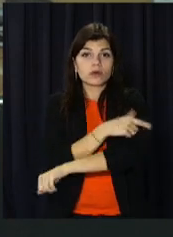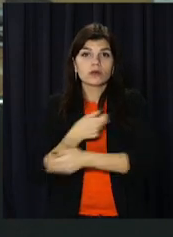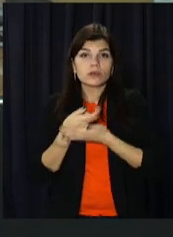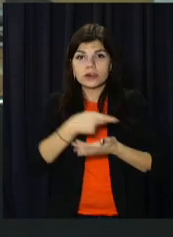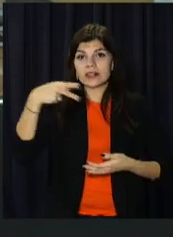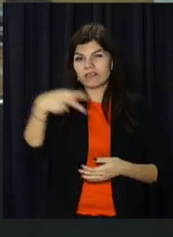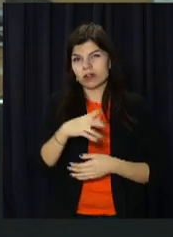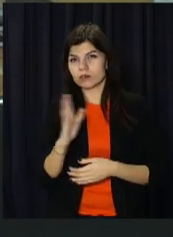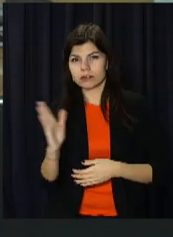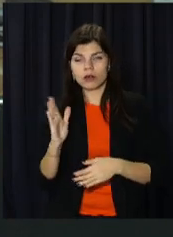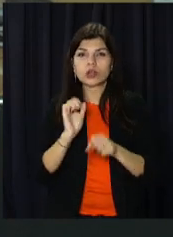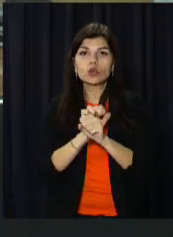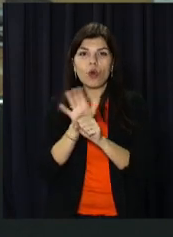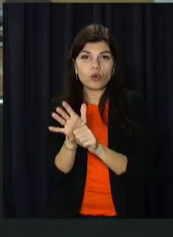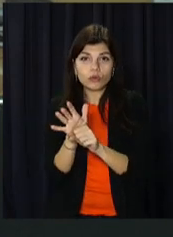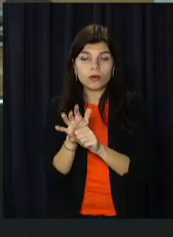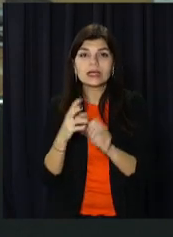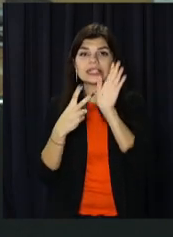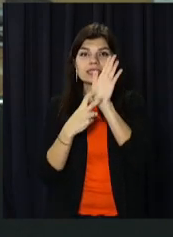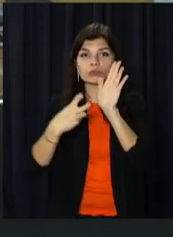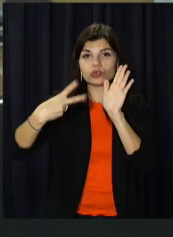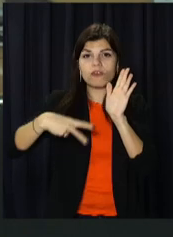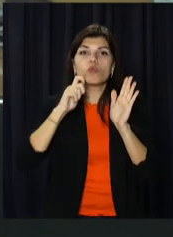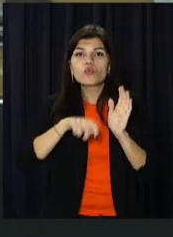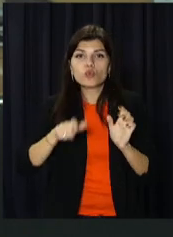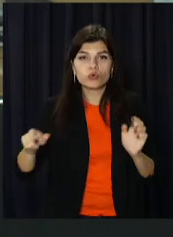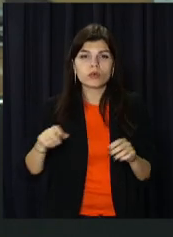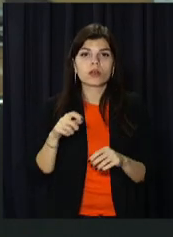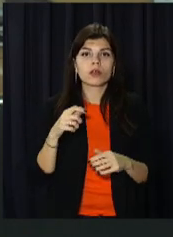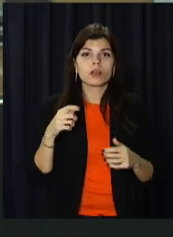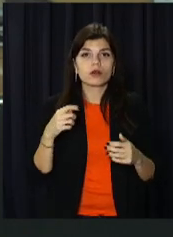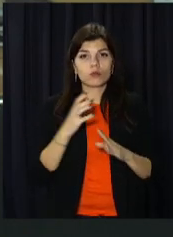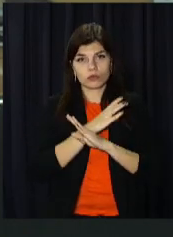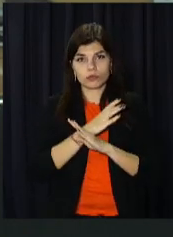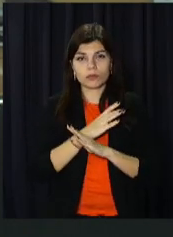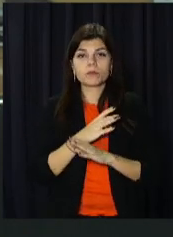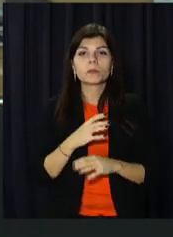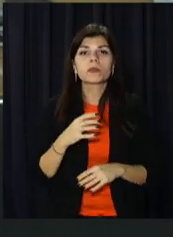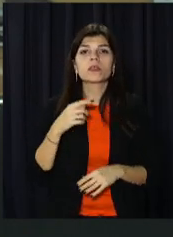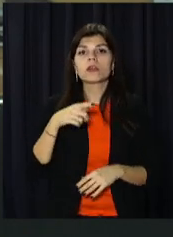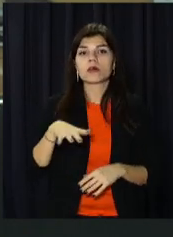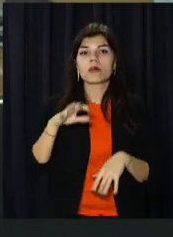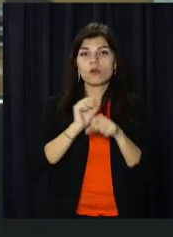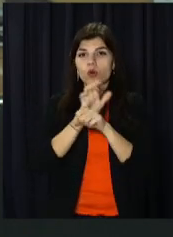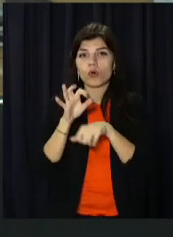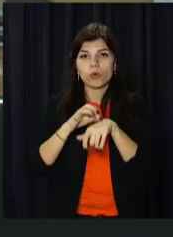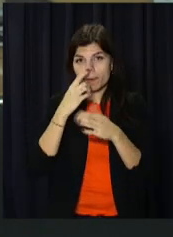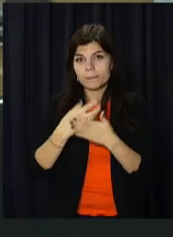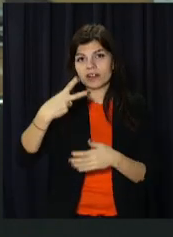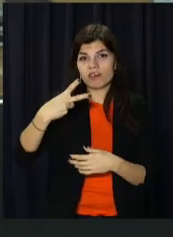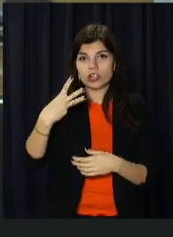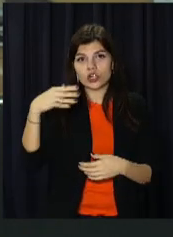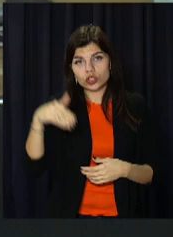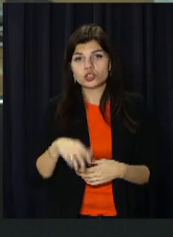понад 2 тисячі пацієнтів з короною. 720 українців недугу не пережили. Подолали коронавірусну хворобу понад